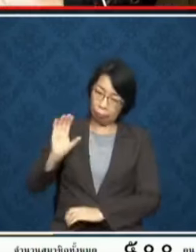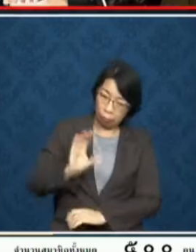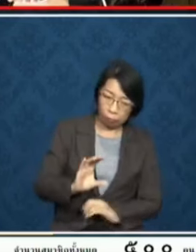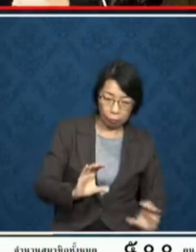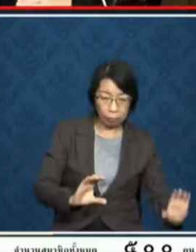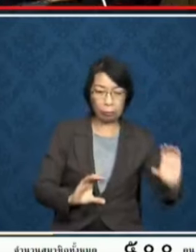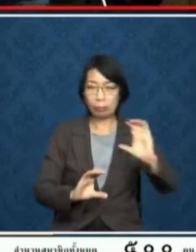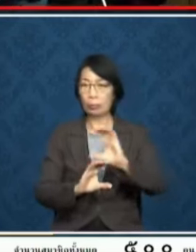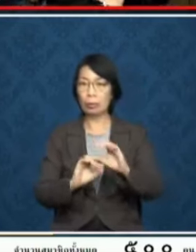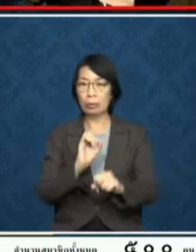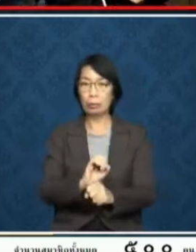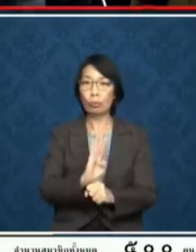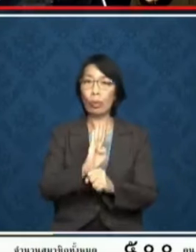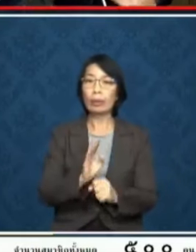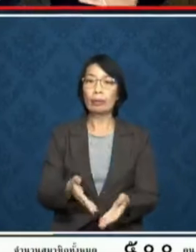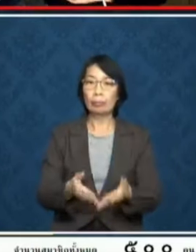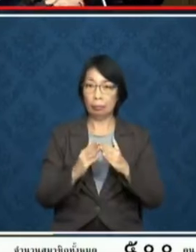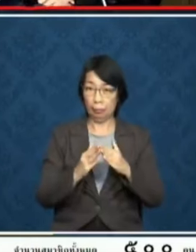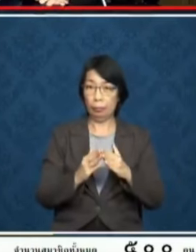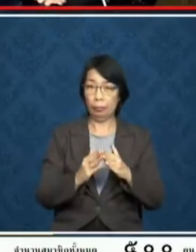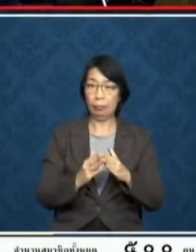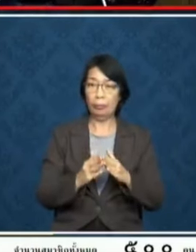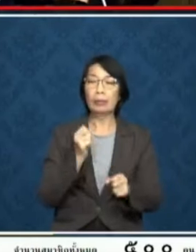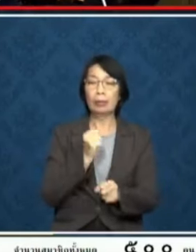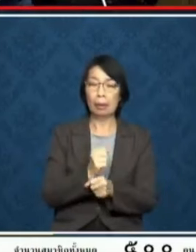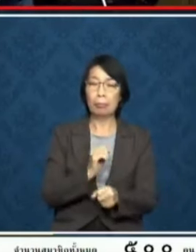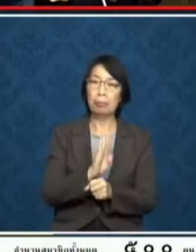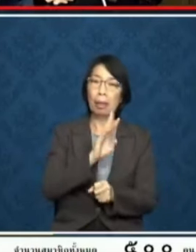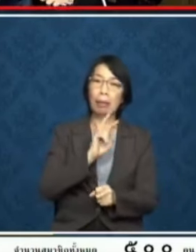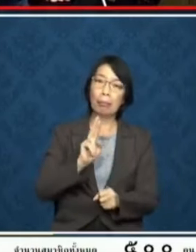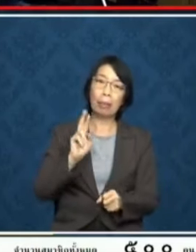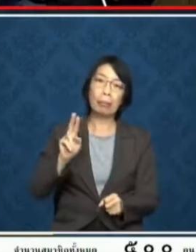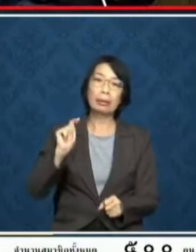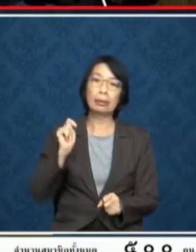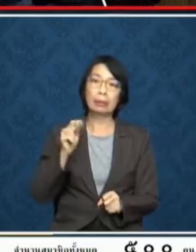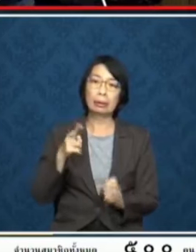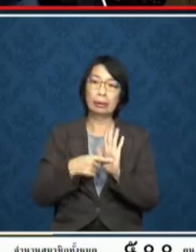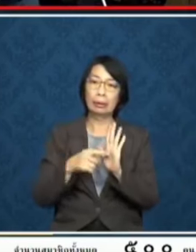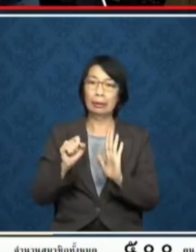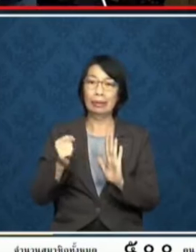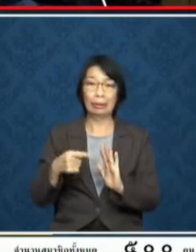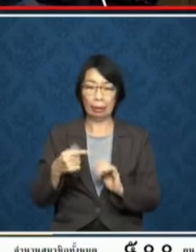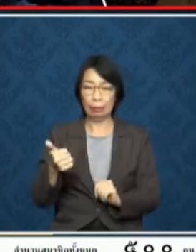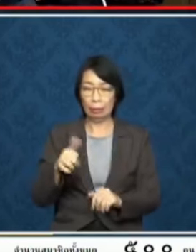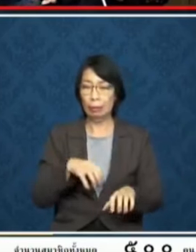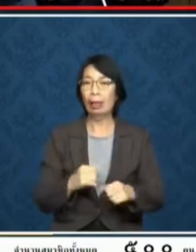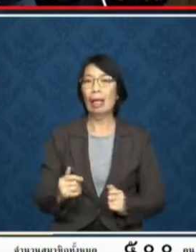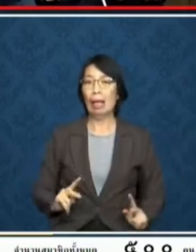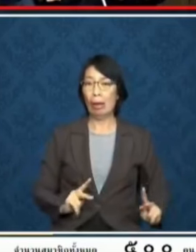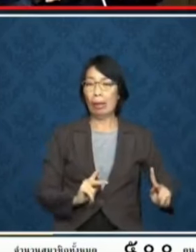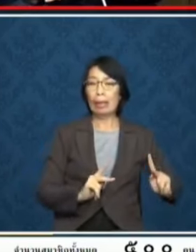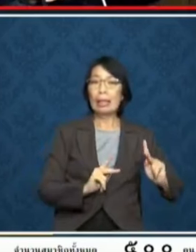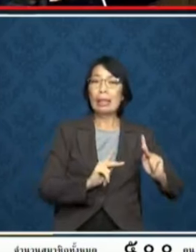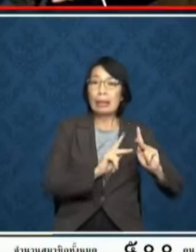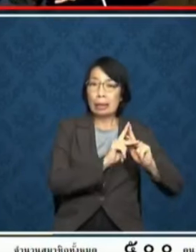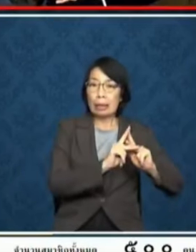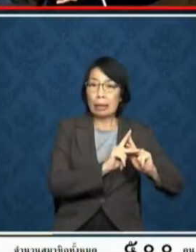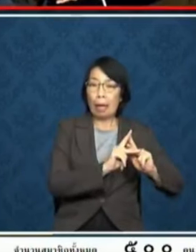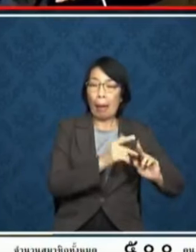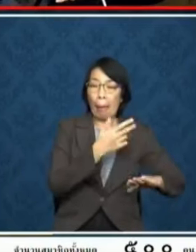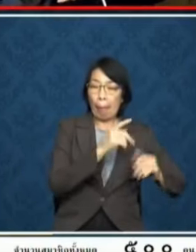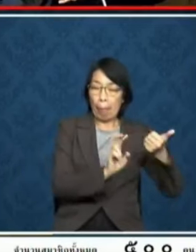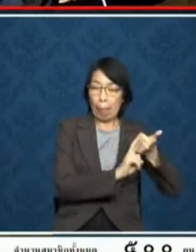จัดตั้งบริษัทหรือจัดตั้งบรรษัทตามที่กำหนดแล้วก็ให้ปลัดกระทรวงพลังงานเป็นกรรมการเพื่อให้ดำเนินงานให้ส